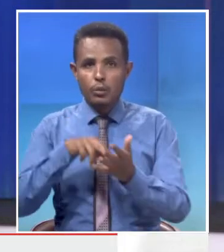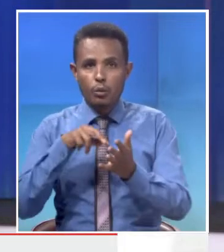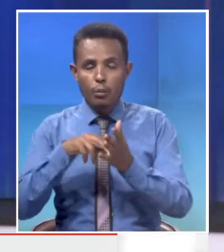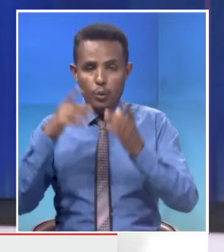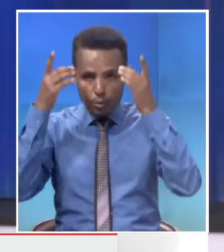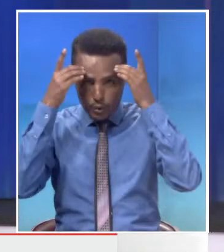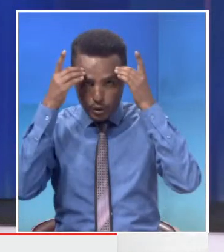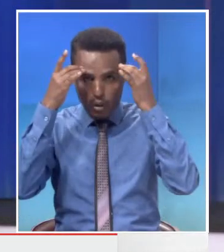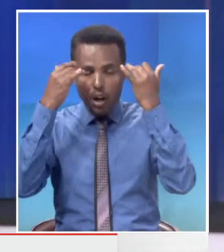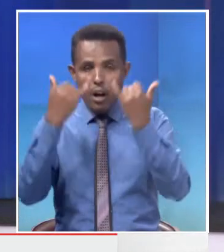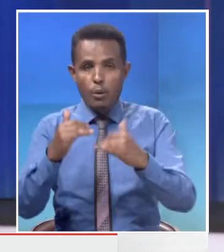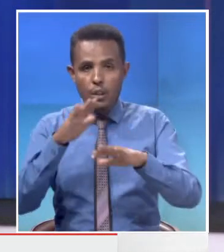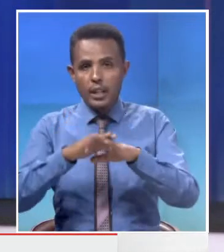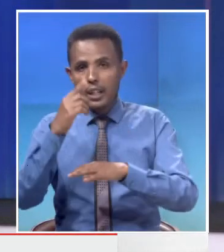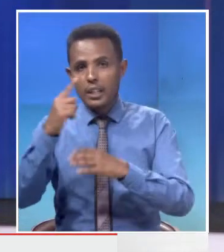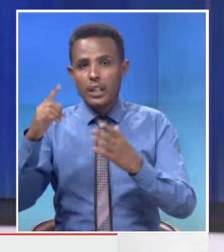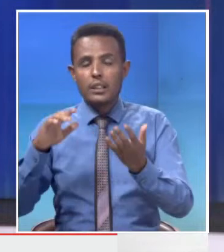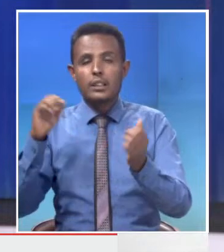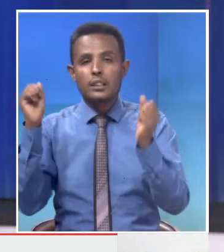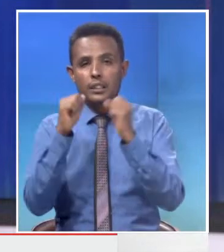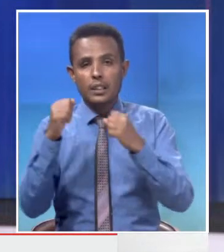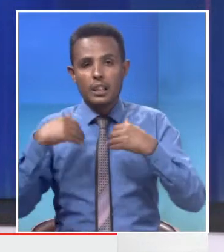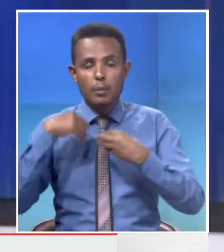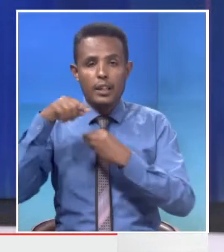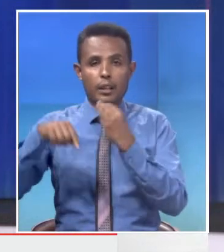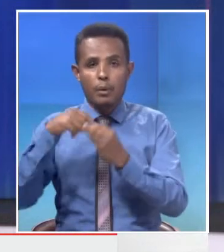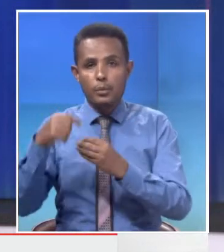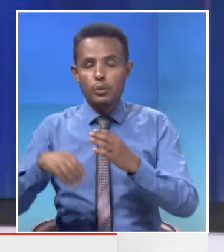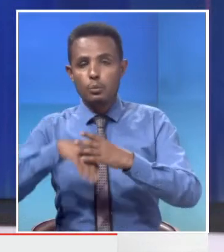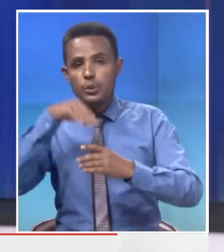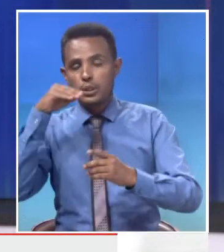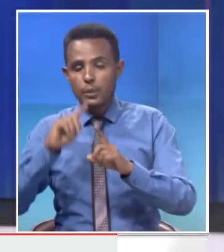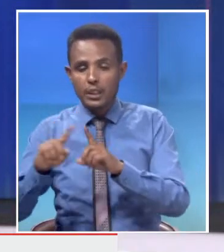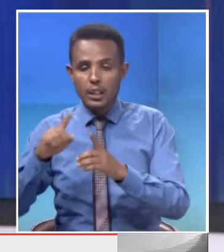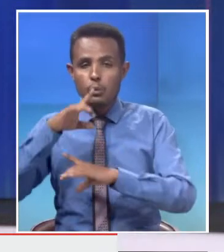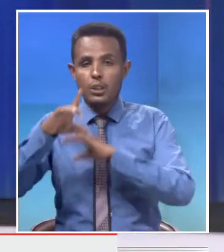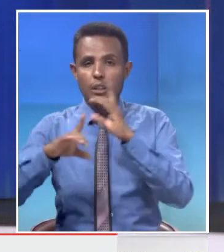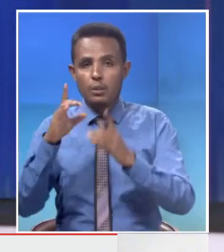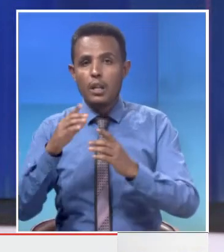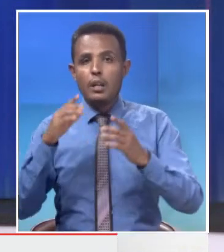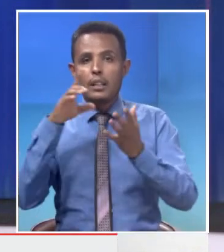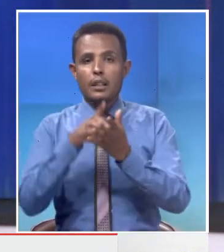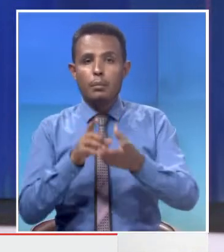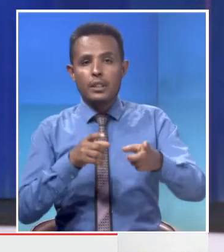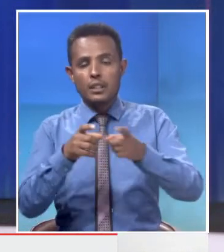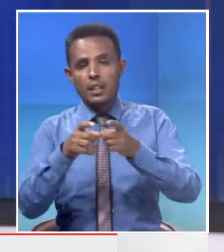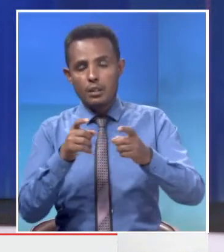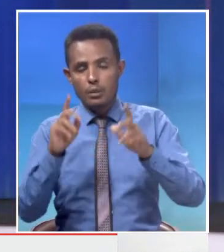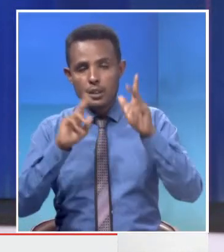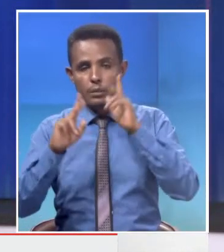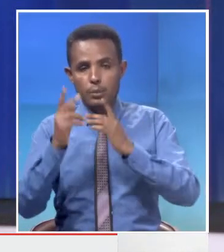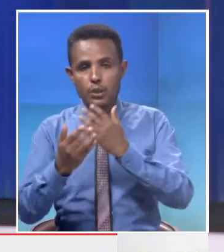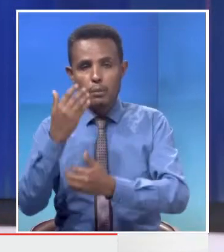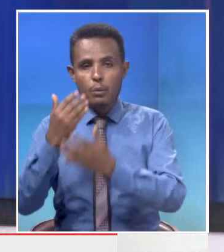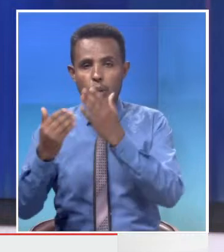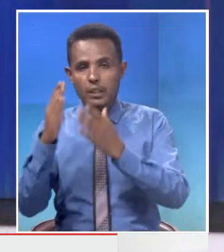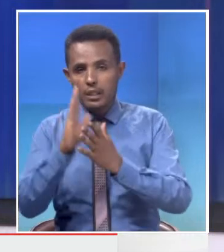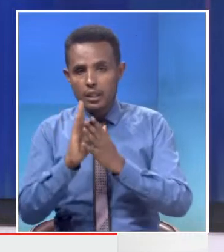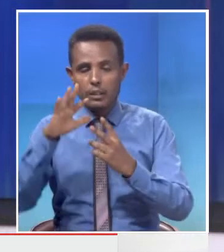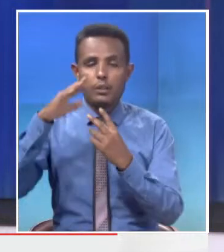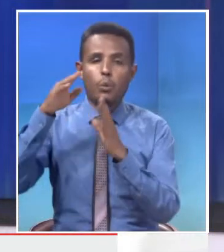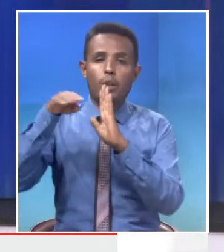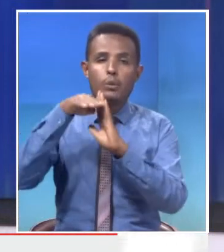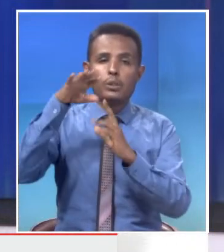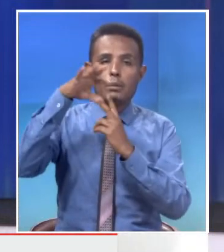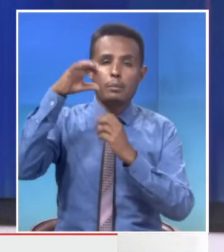ኮሚሽኑ አሁን ላይ ካንዳንድ ግጭት ካለባቸው አካባቢዎች ውጪ በተለያዩ ክልሎችና ከተማ አስተዳደሮች ህዝብን የማወያየትና ተወካዮችን የመምረጥ